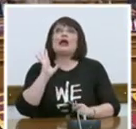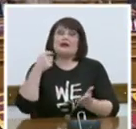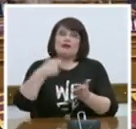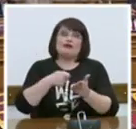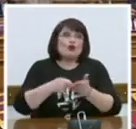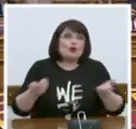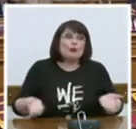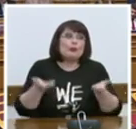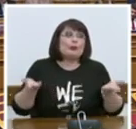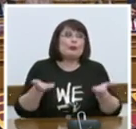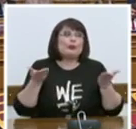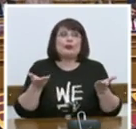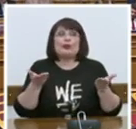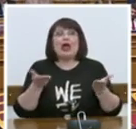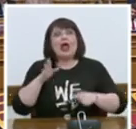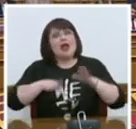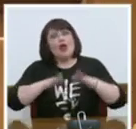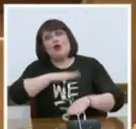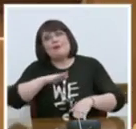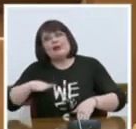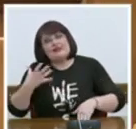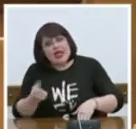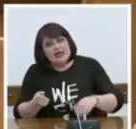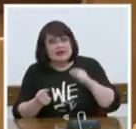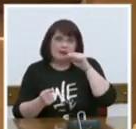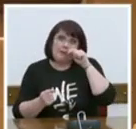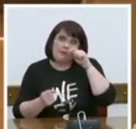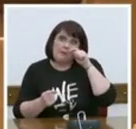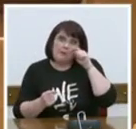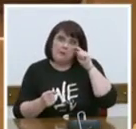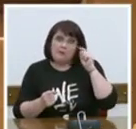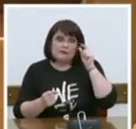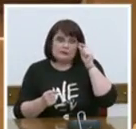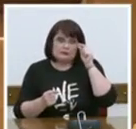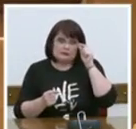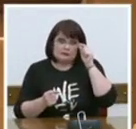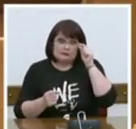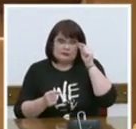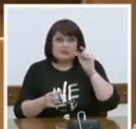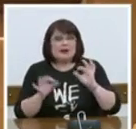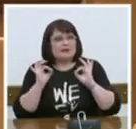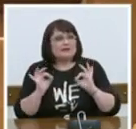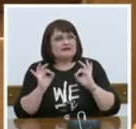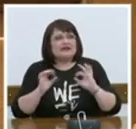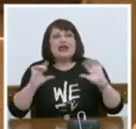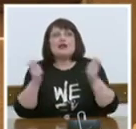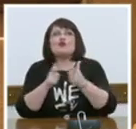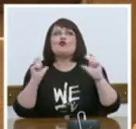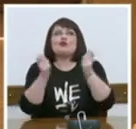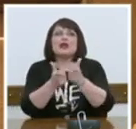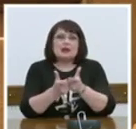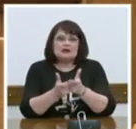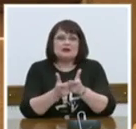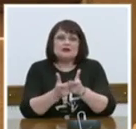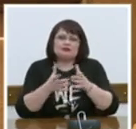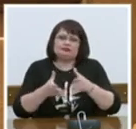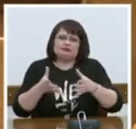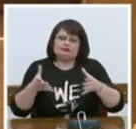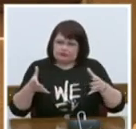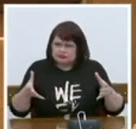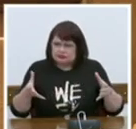ανάλογες του αριθμού των παιδιών κάθε οικογένειας, οι οποίες μάλιστα θα αυξάνονται όχι